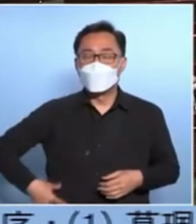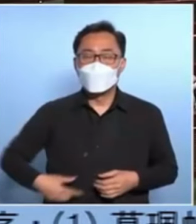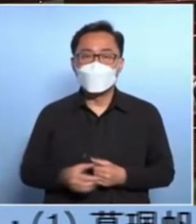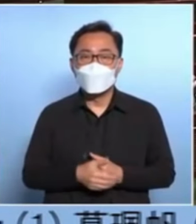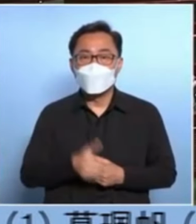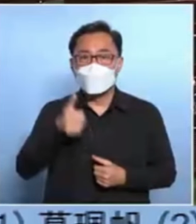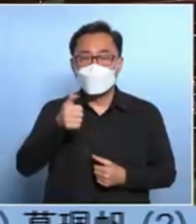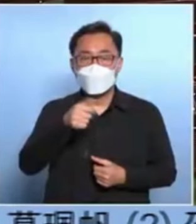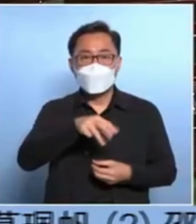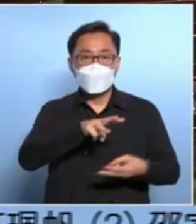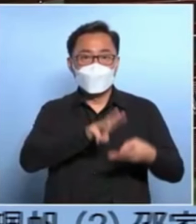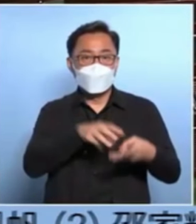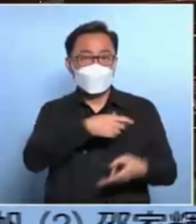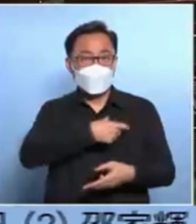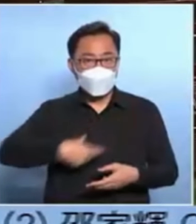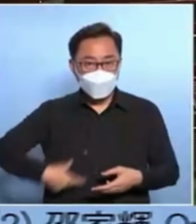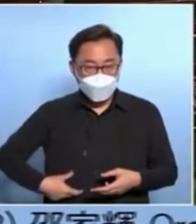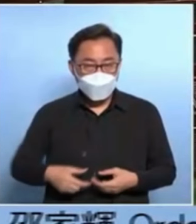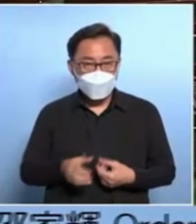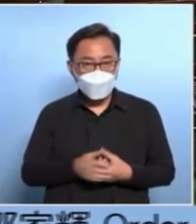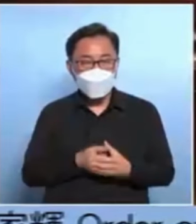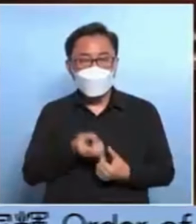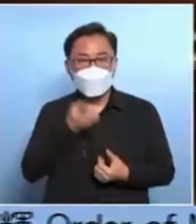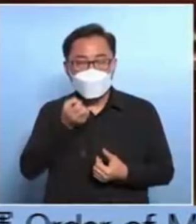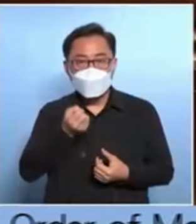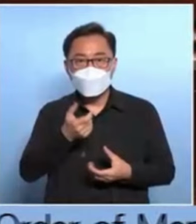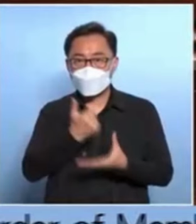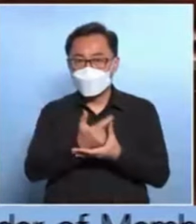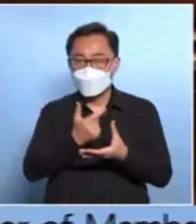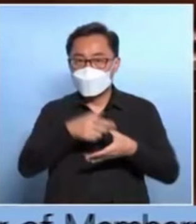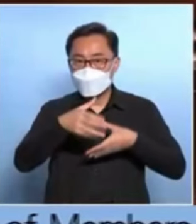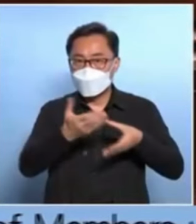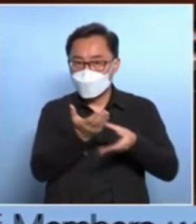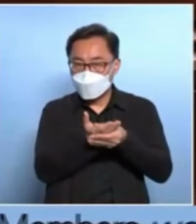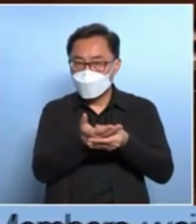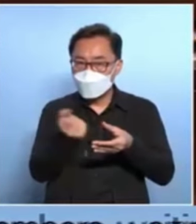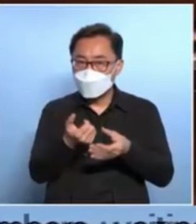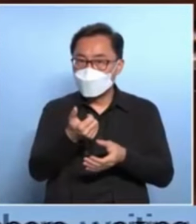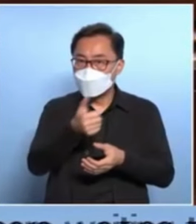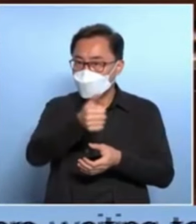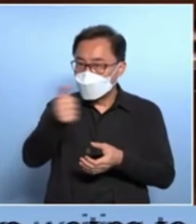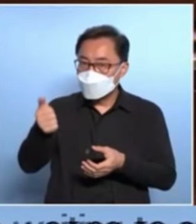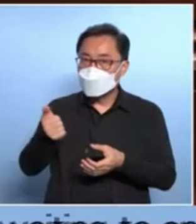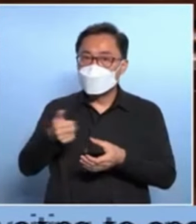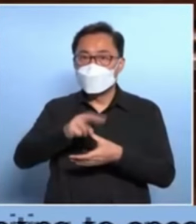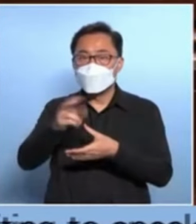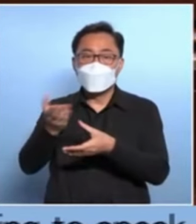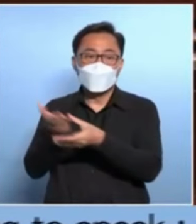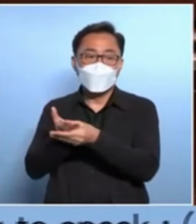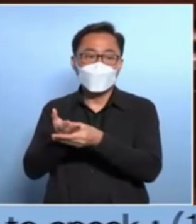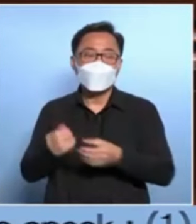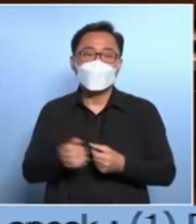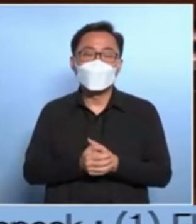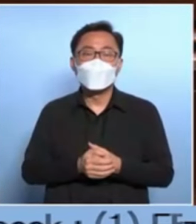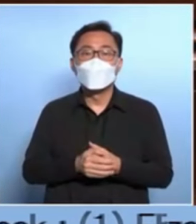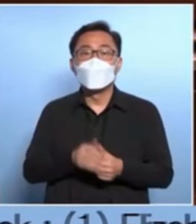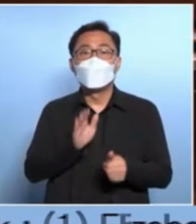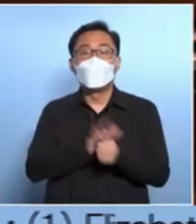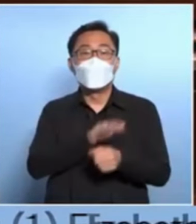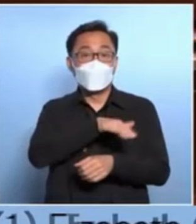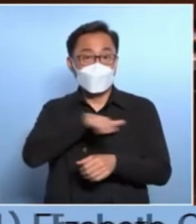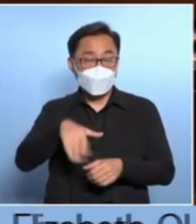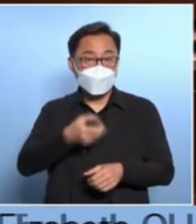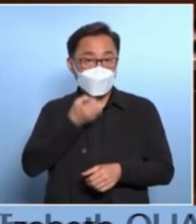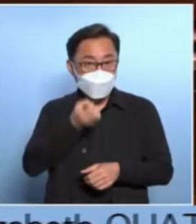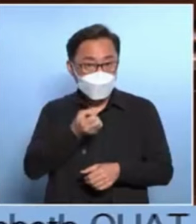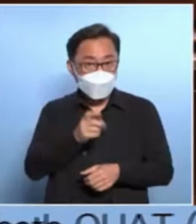首先感謝田北辰議員提出這個這麼重要的議案，亦都多謝所有議員提出的修正案。提出保護兒童的建議